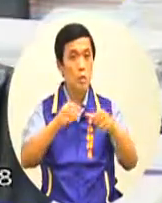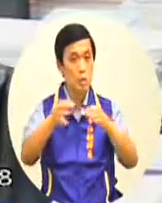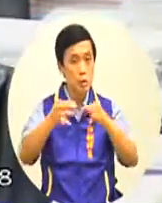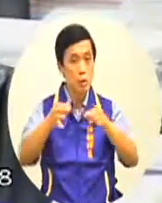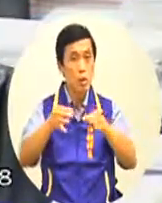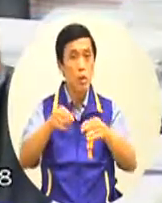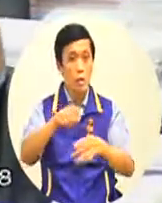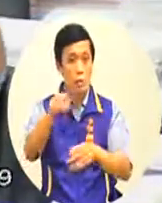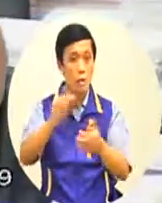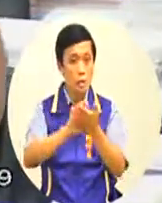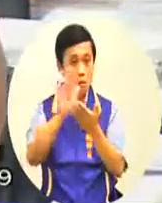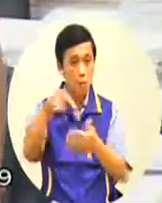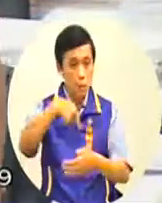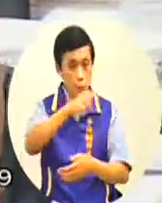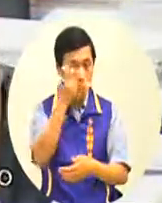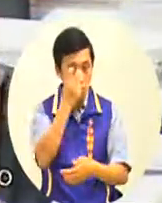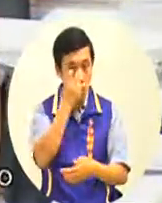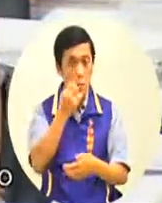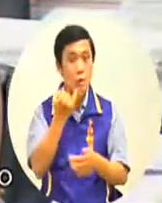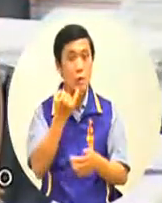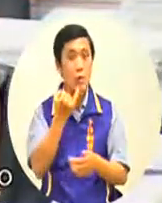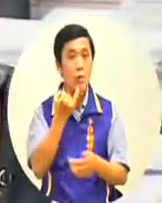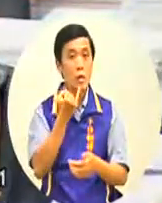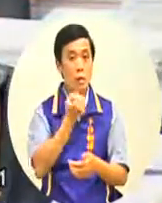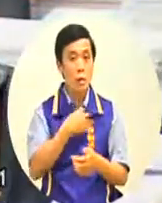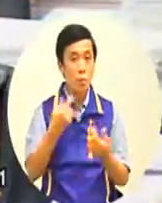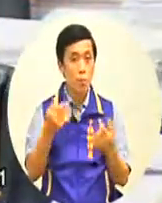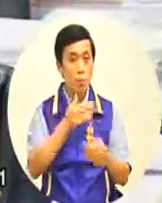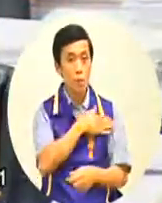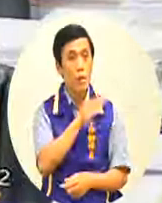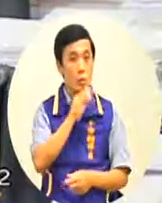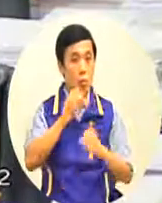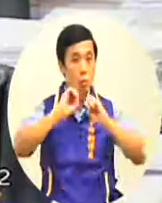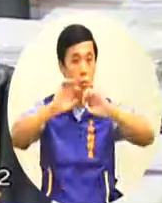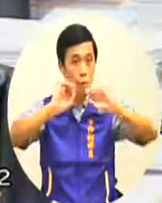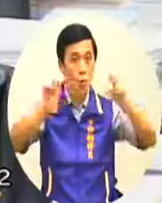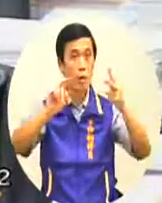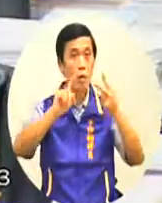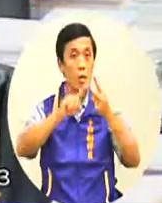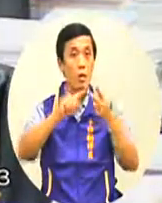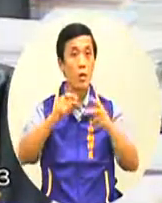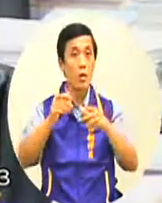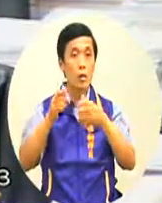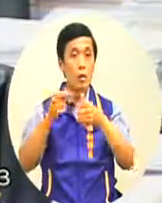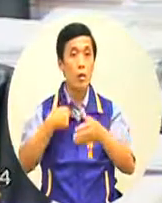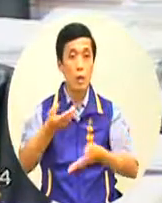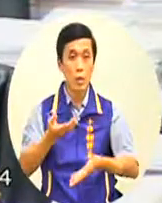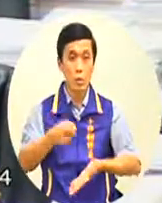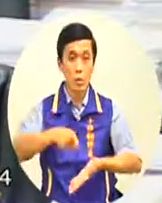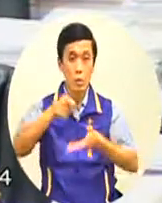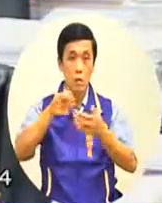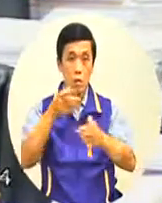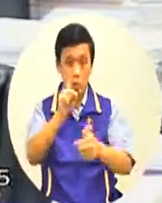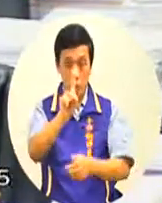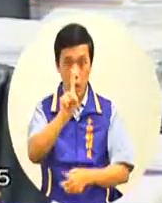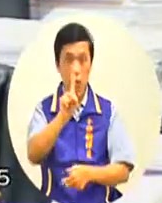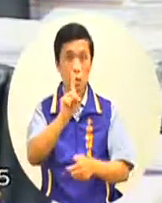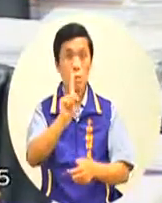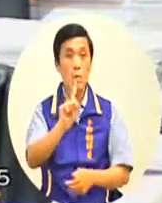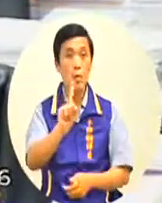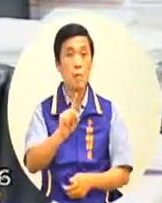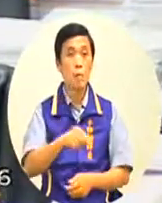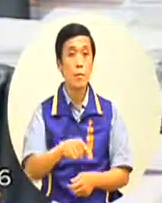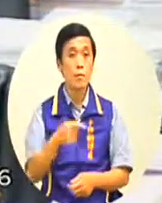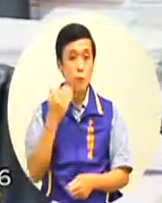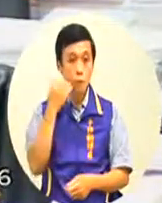要去稽查，大概会很大的去做，不管宣导也好，企业主，我刚刚已经讲到第一个问题，你如果没有，